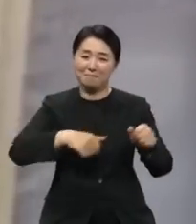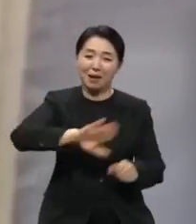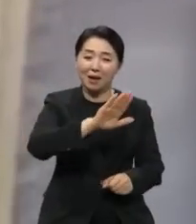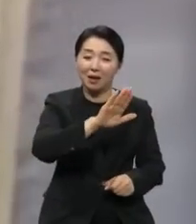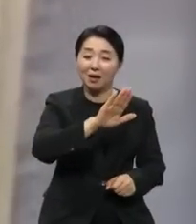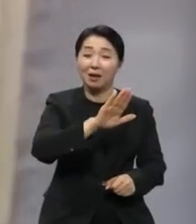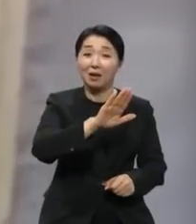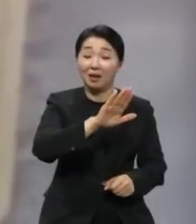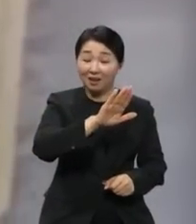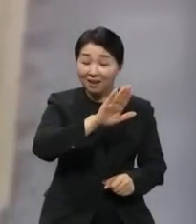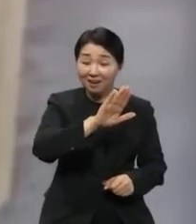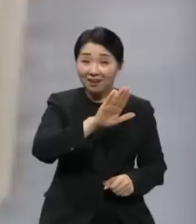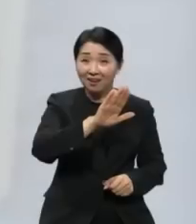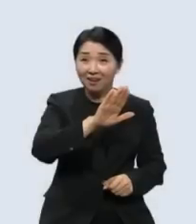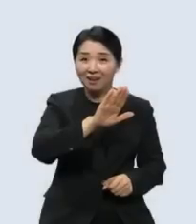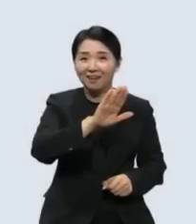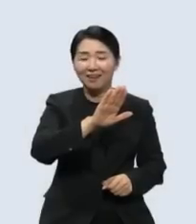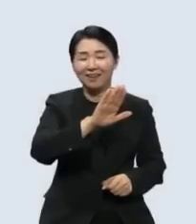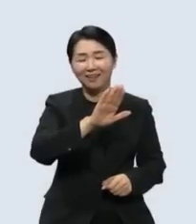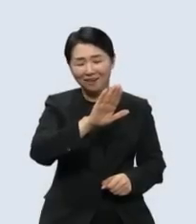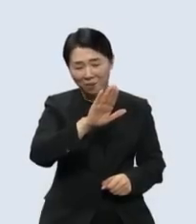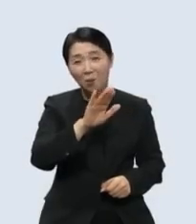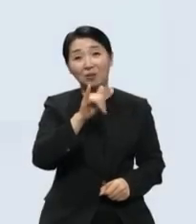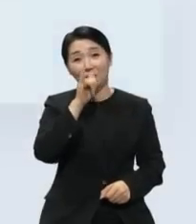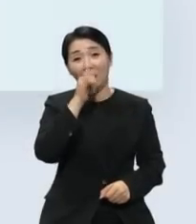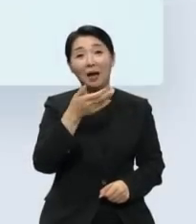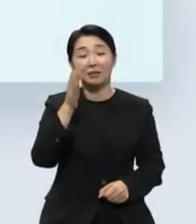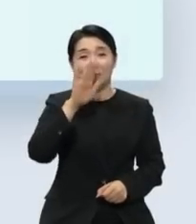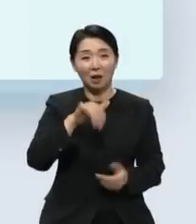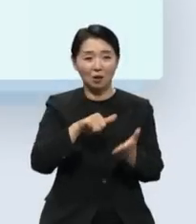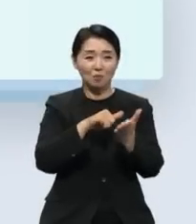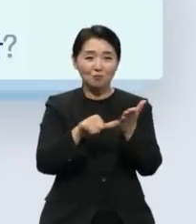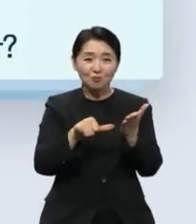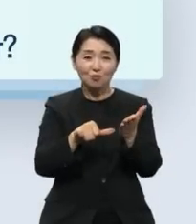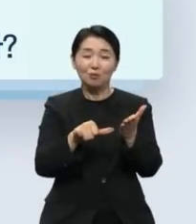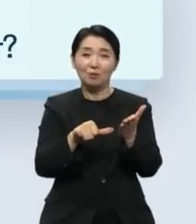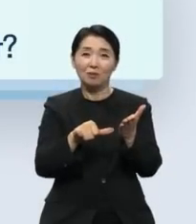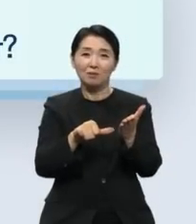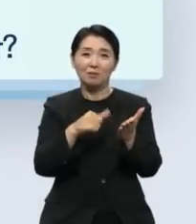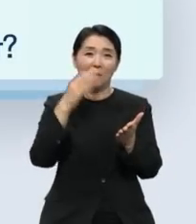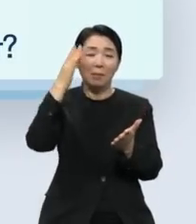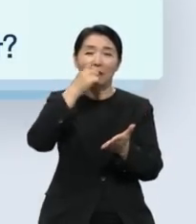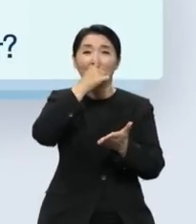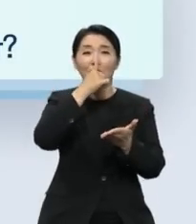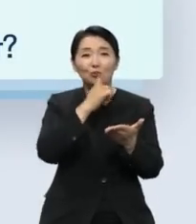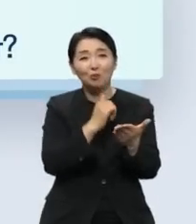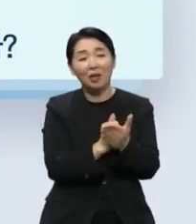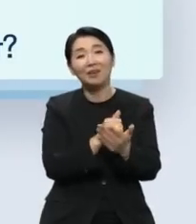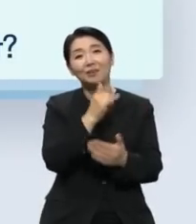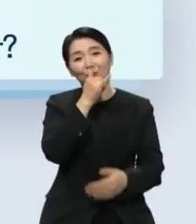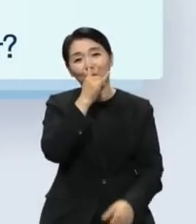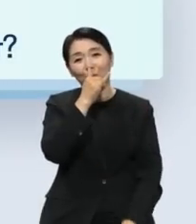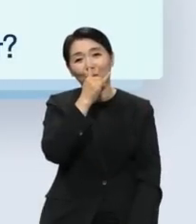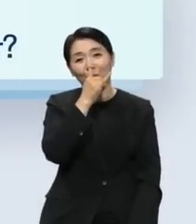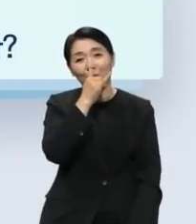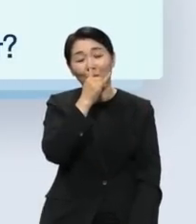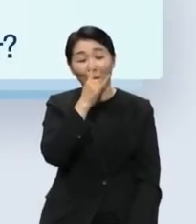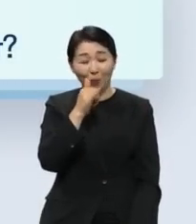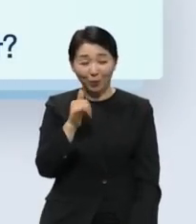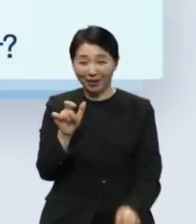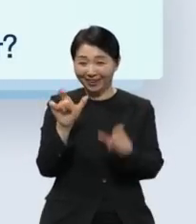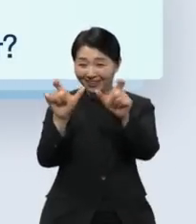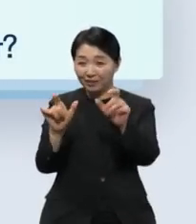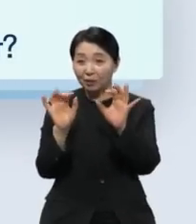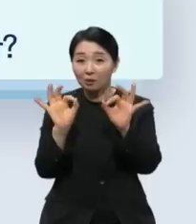발로 차는게 송계하는 행동이거든요 절했을 때는 재물손괴죄가 재물손괴죄로 처벌될 가능성은 분명히 있어요 댓글에서도